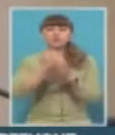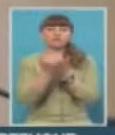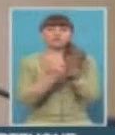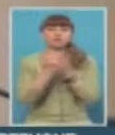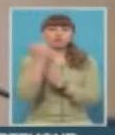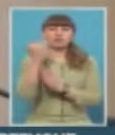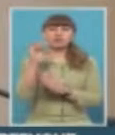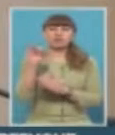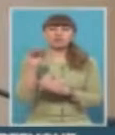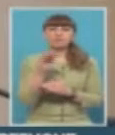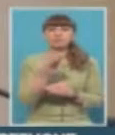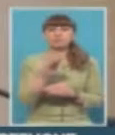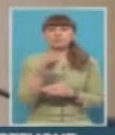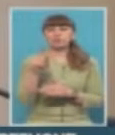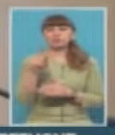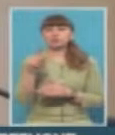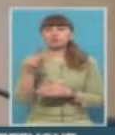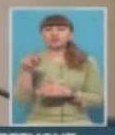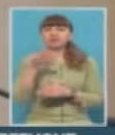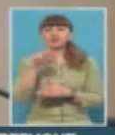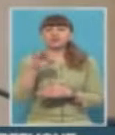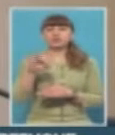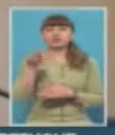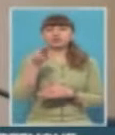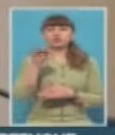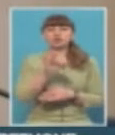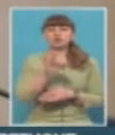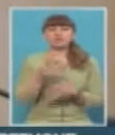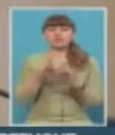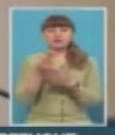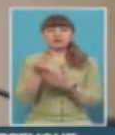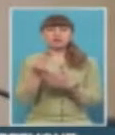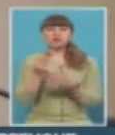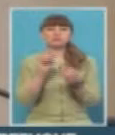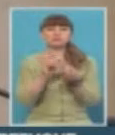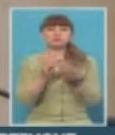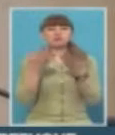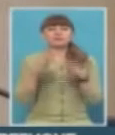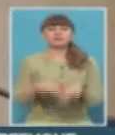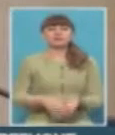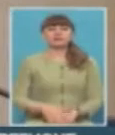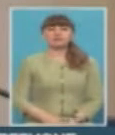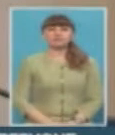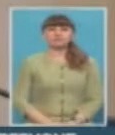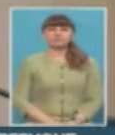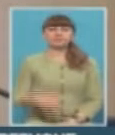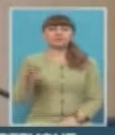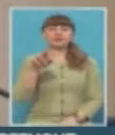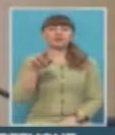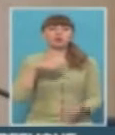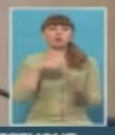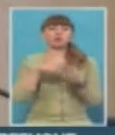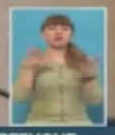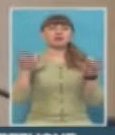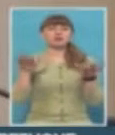тариф, благодаря тому, что ЕРЖ выделяет 900 миллионов тенге, они остаются на прежнем уровне. Для города Аркалык